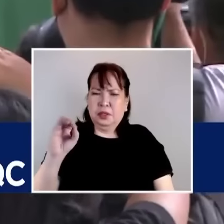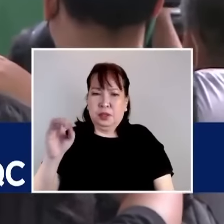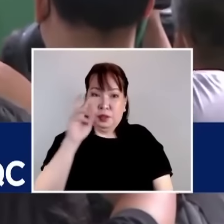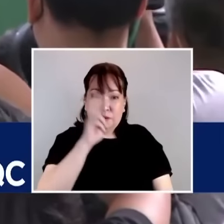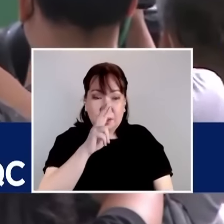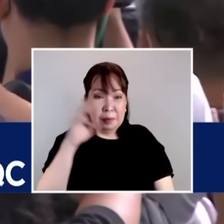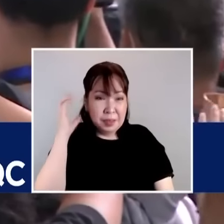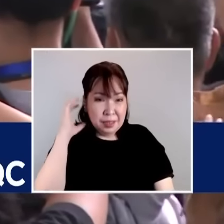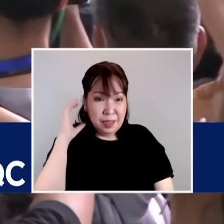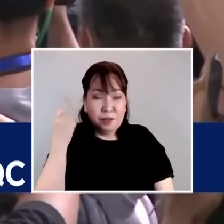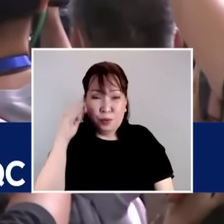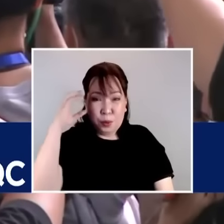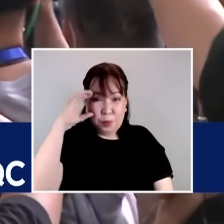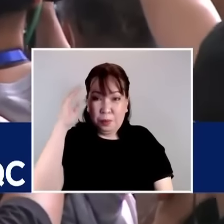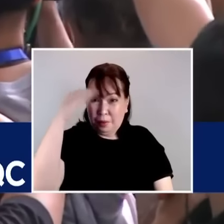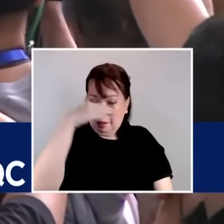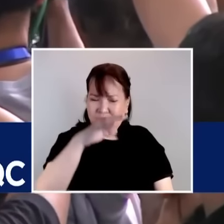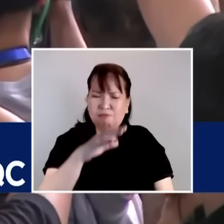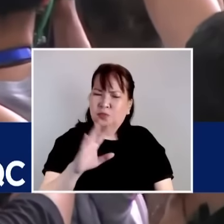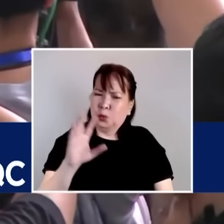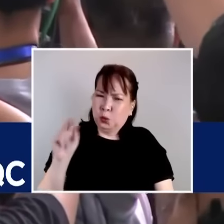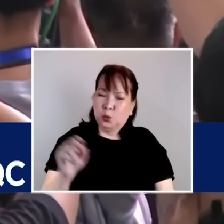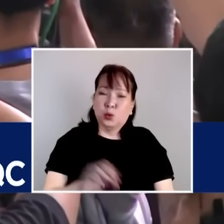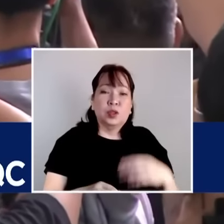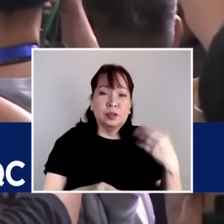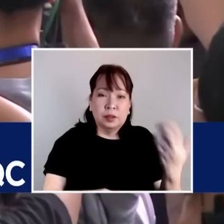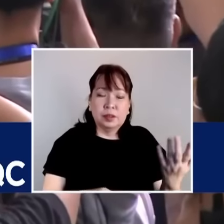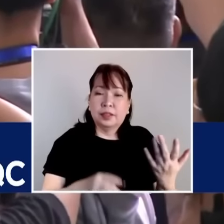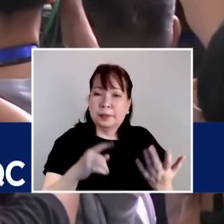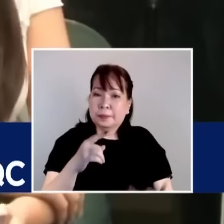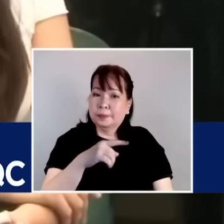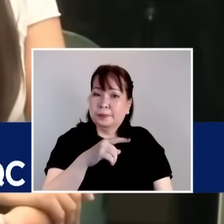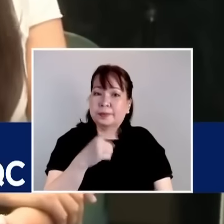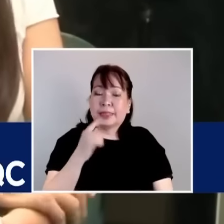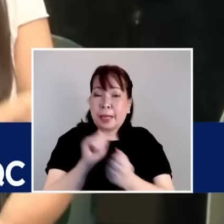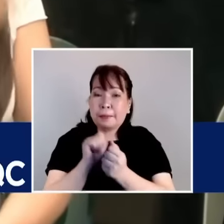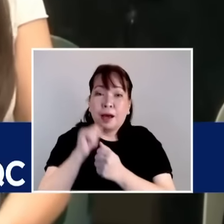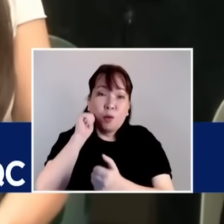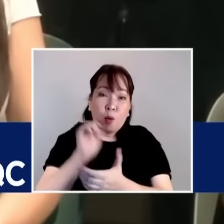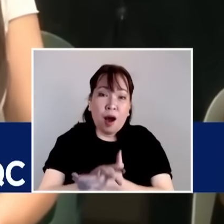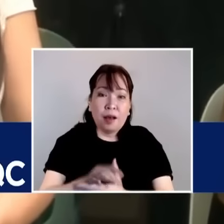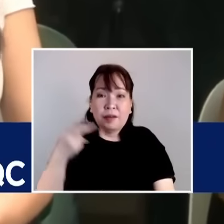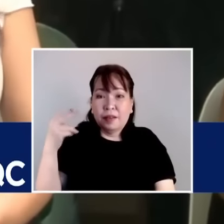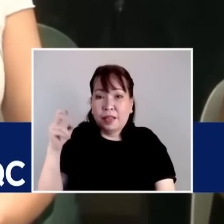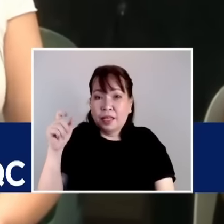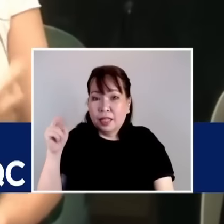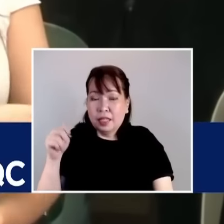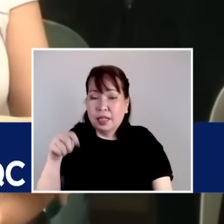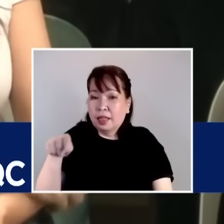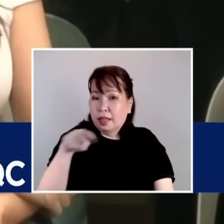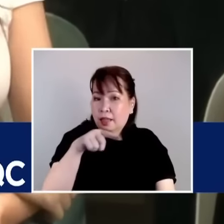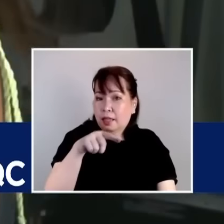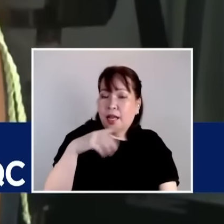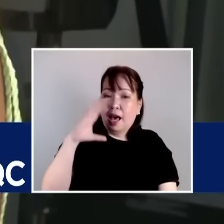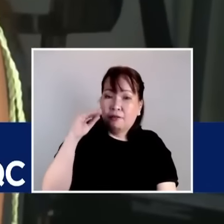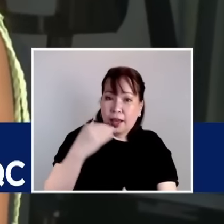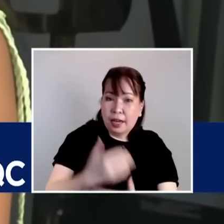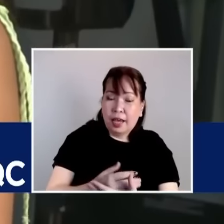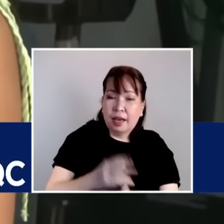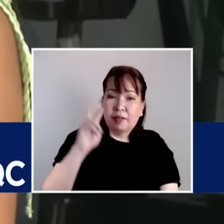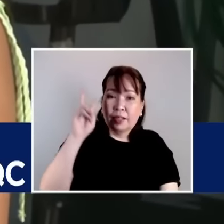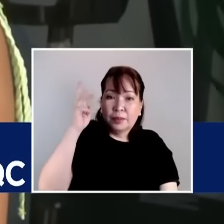Mindanao. Kasama ni Soto na bumoto ang kanyang may bahay na si Helen Gamboa, mga anak na sina Quezon City Vice Mayor Gian Soto